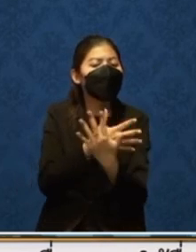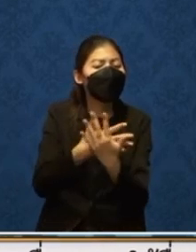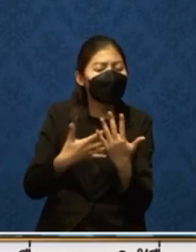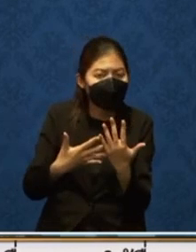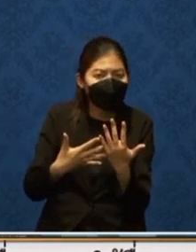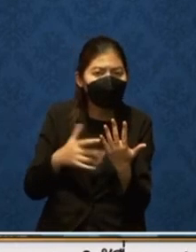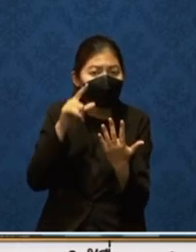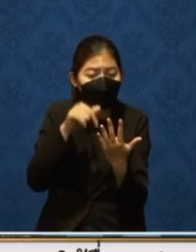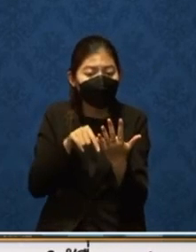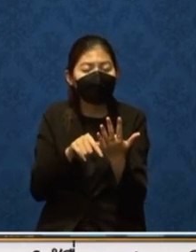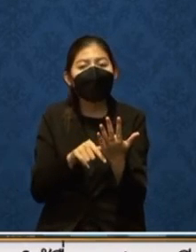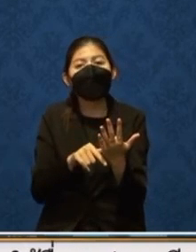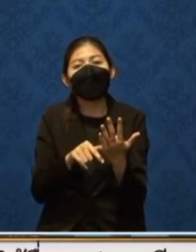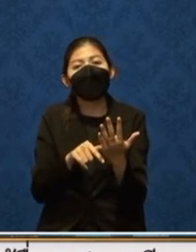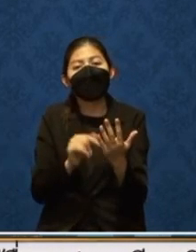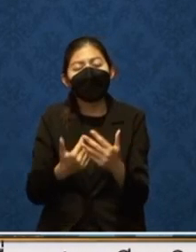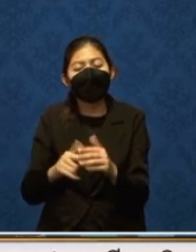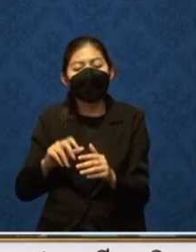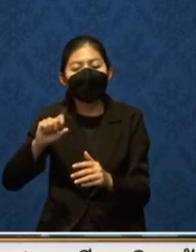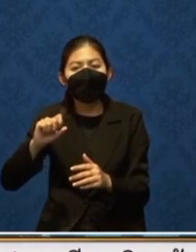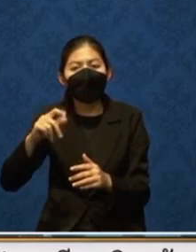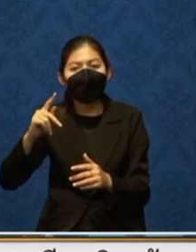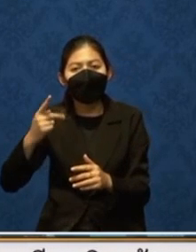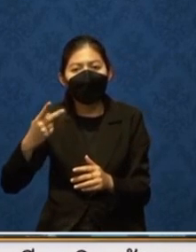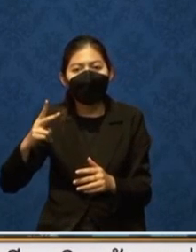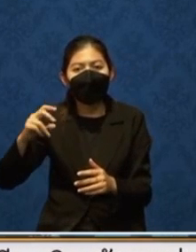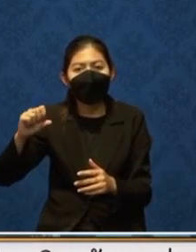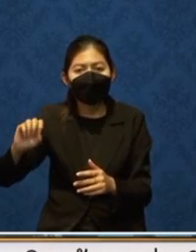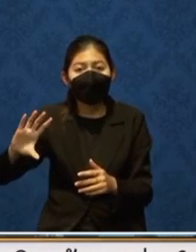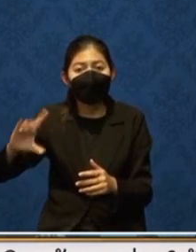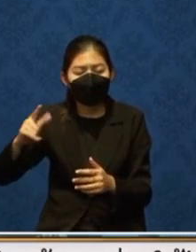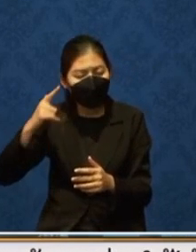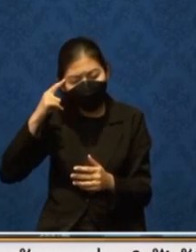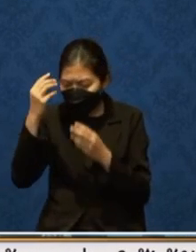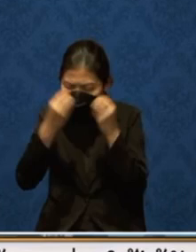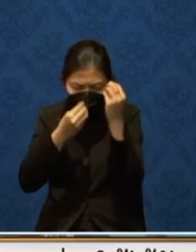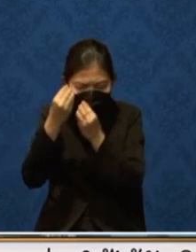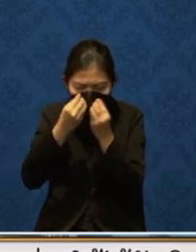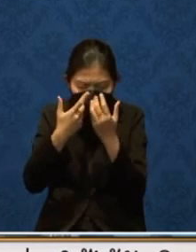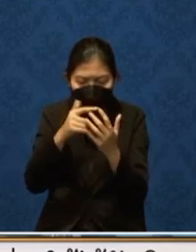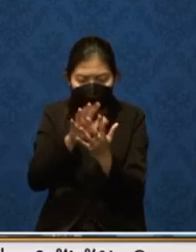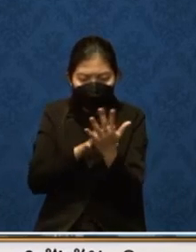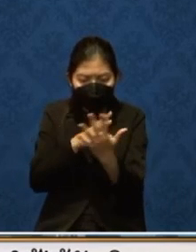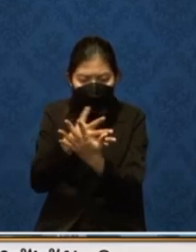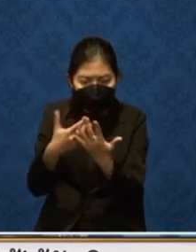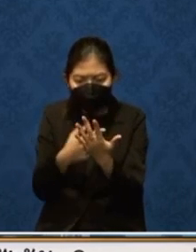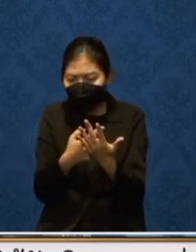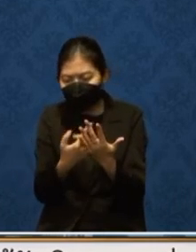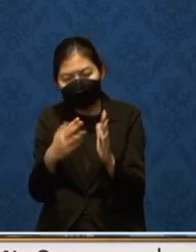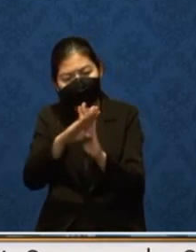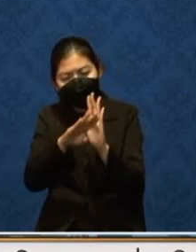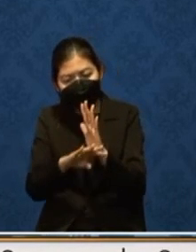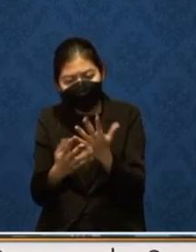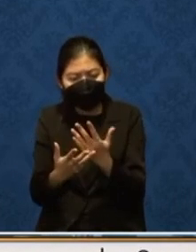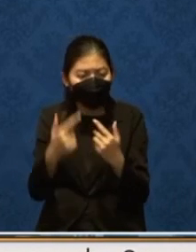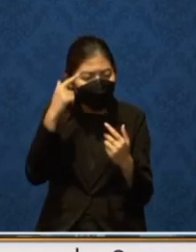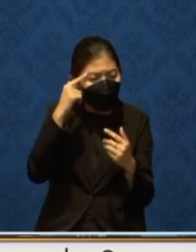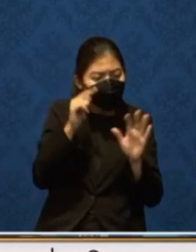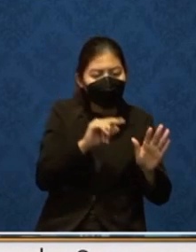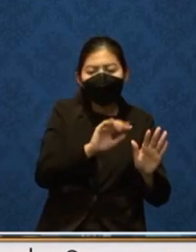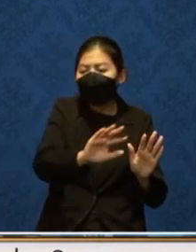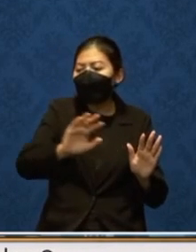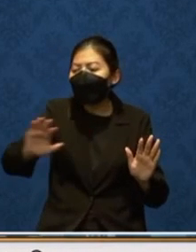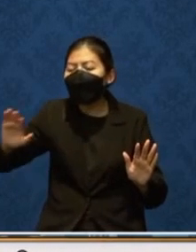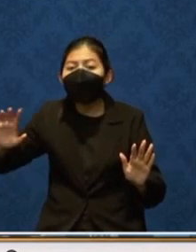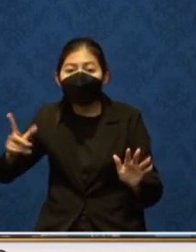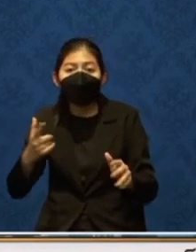นแ่บบทเดิมในยคคอรสเชอม มั่มั่วมาก เยอะมากคอวางแนมาแบไมมห่ากานะครับต่างคนต่างคิ ต่างคน ต